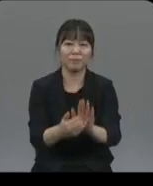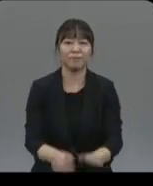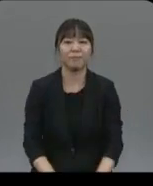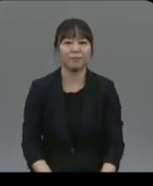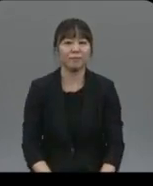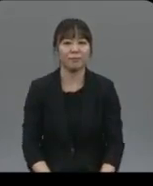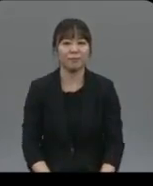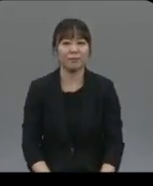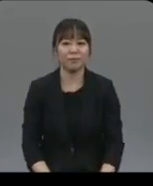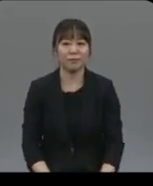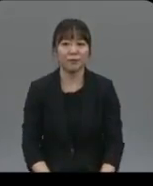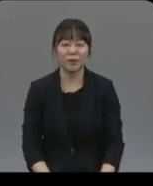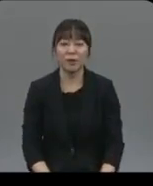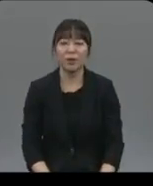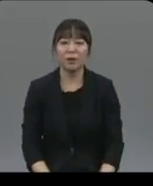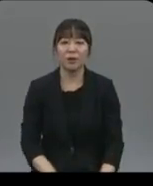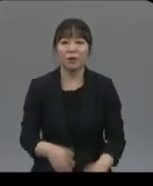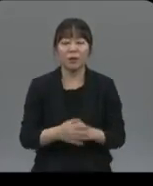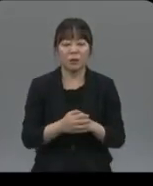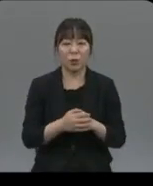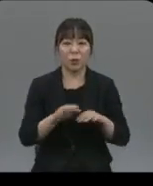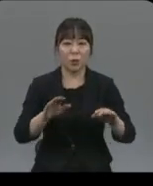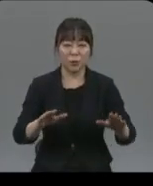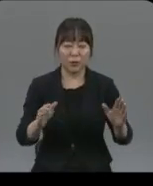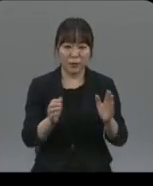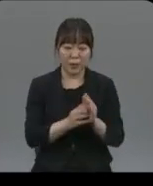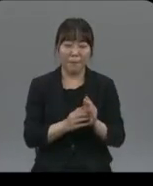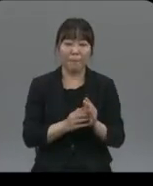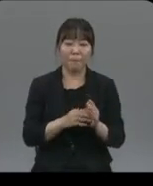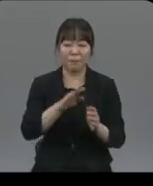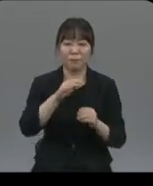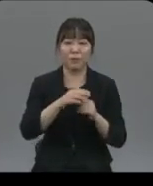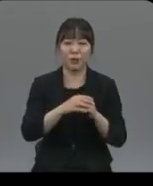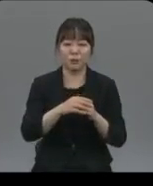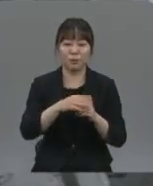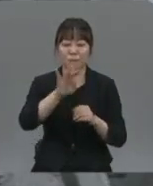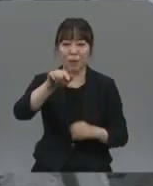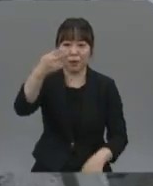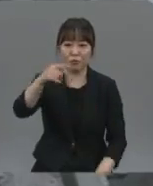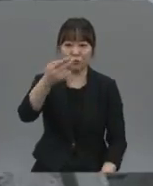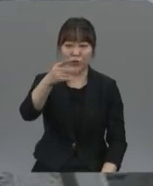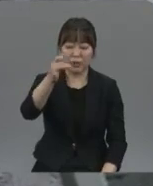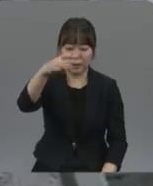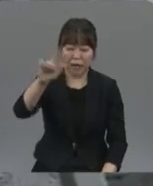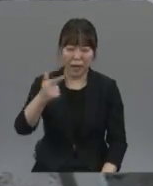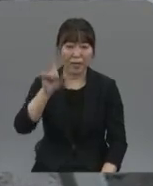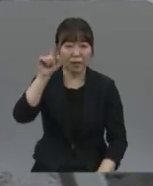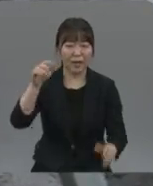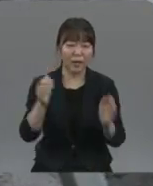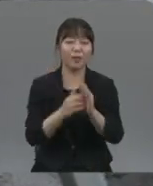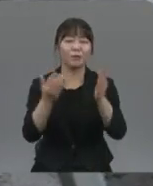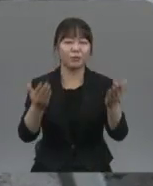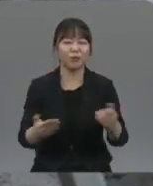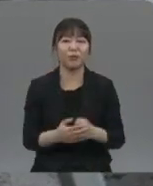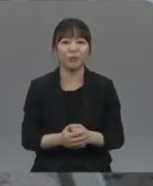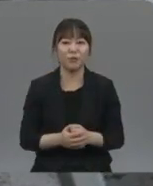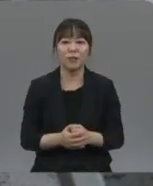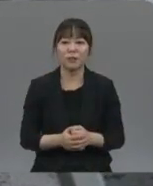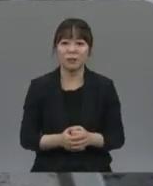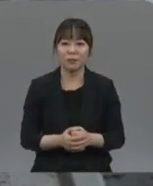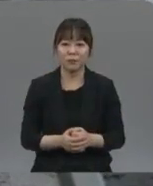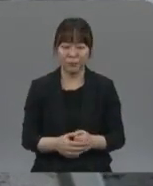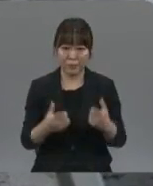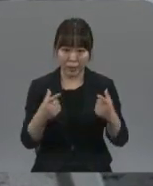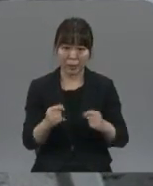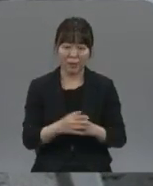被关闭。中央灾难安全对策本部要求各机构在台风离开我国前保持应急工作机制，